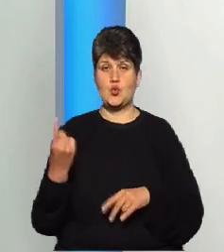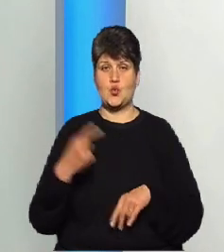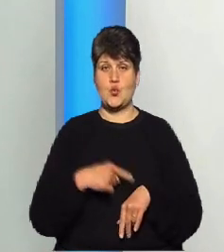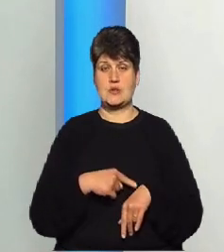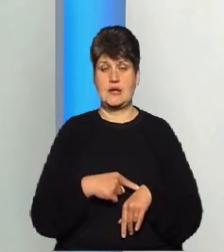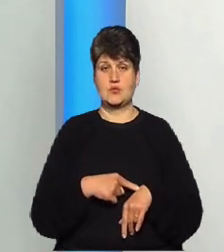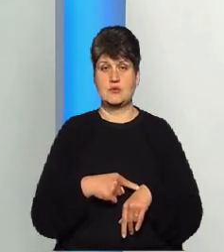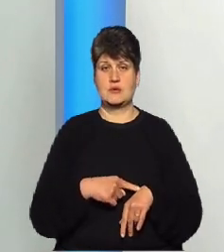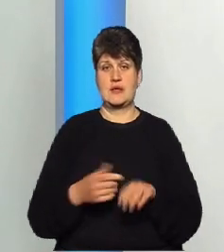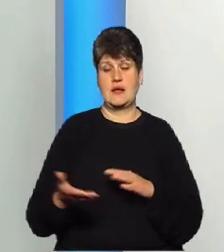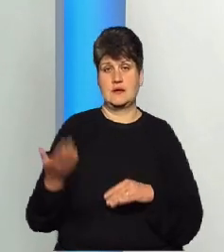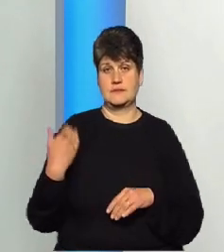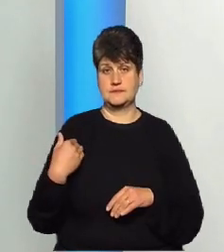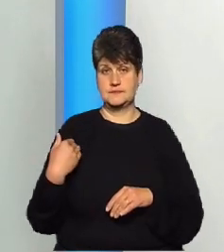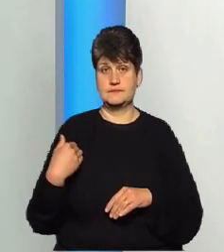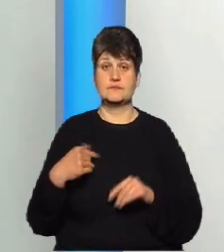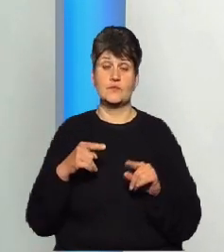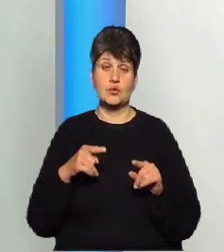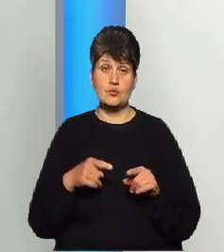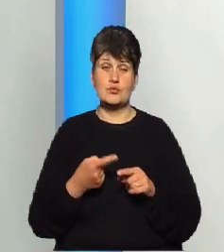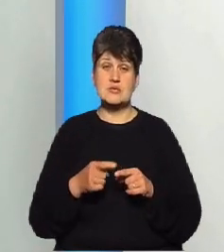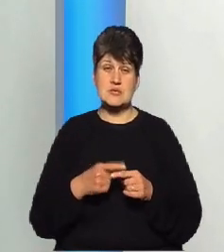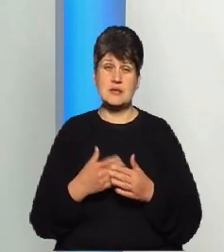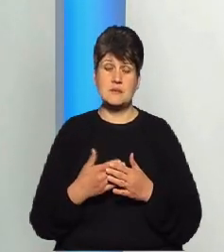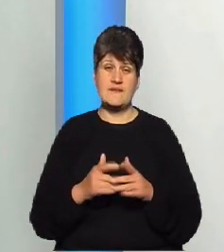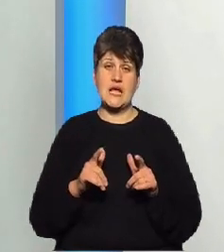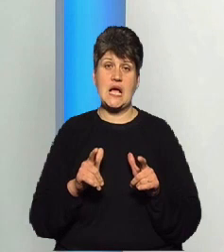зазвичай. Через те, воно, напевно, оцей карантин вплинув,